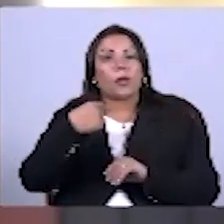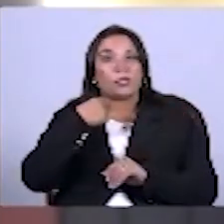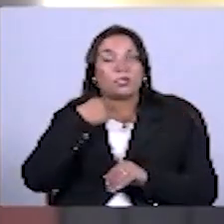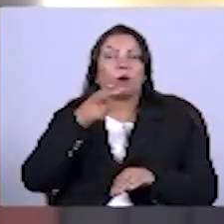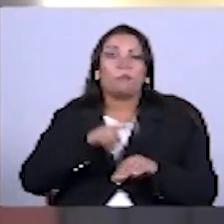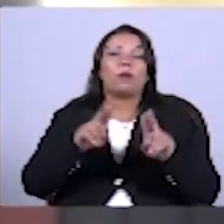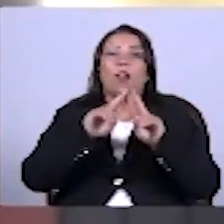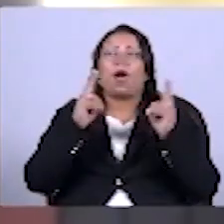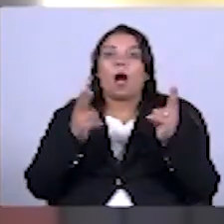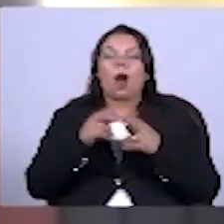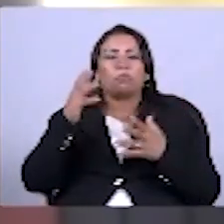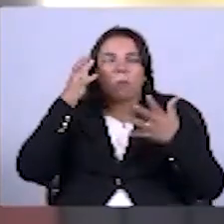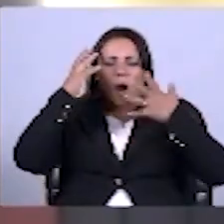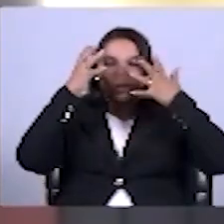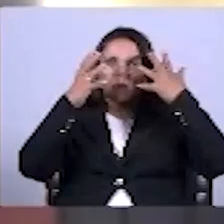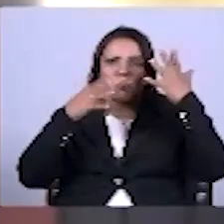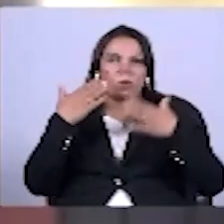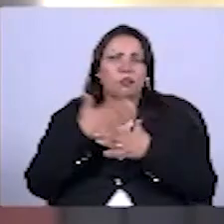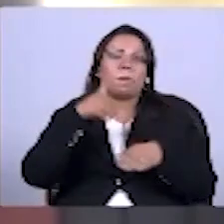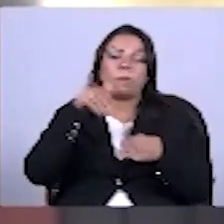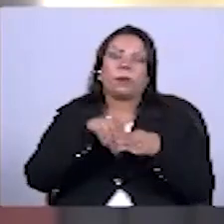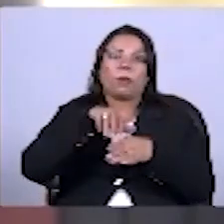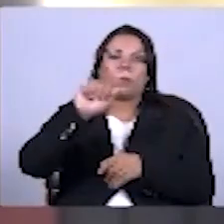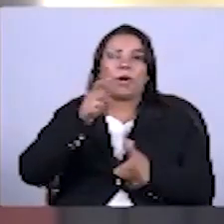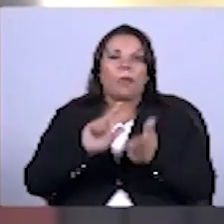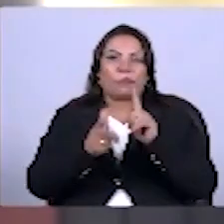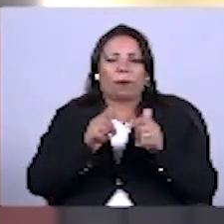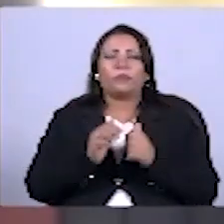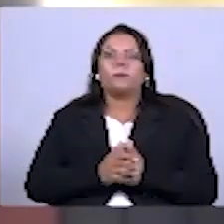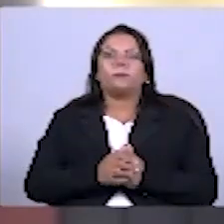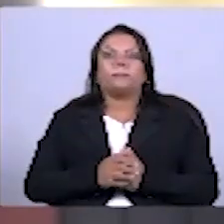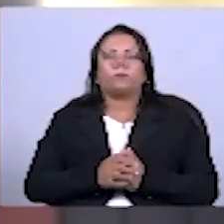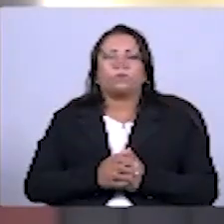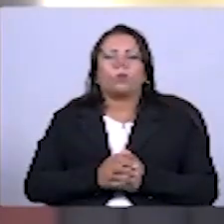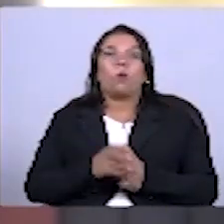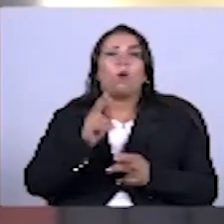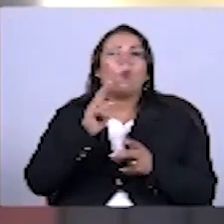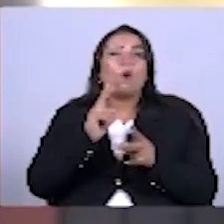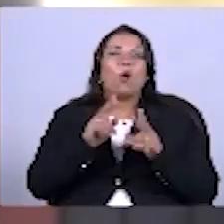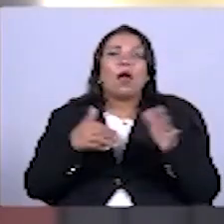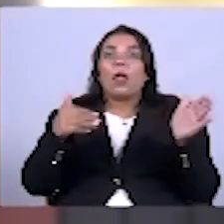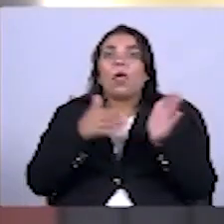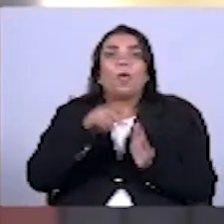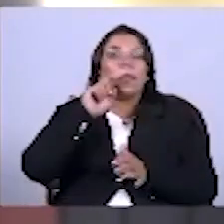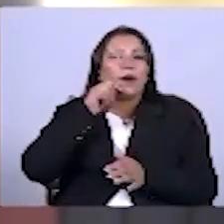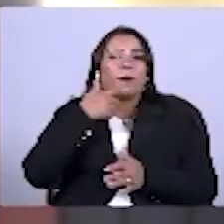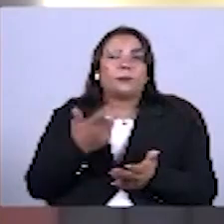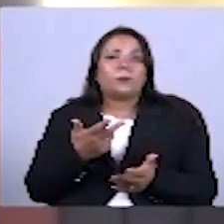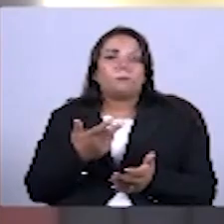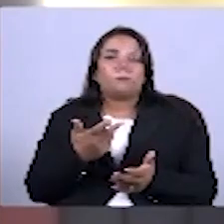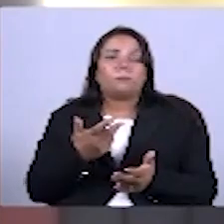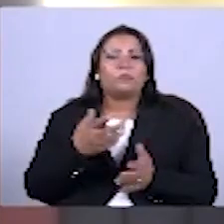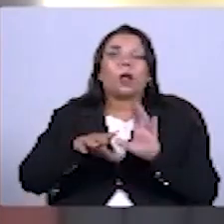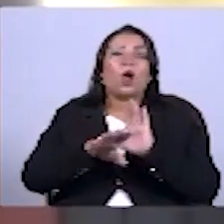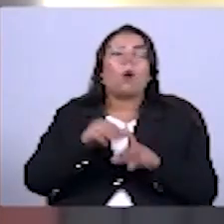المشهد الدولي في انشغال الى حد ما بالانتخابات الامريكيه والى اي حد سينتهي